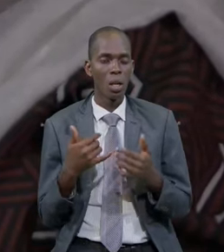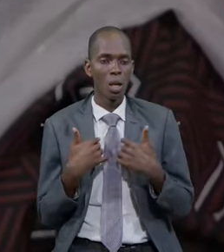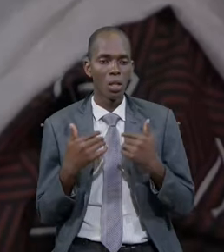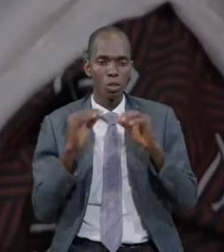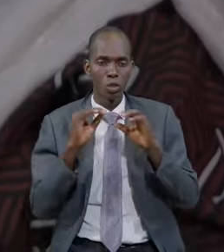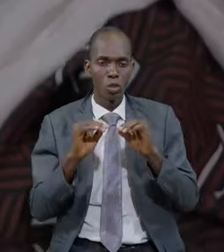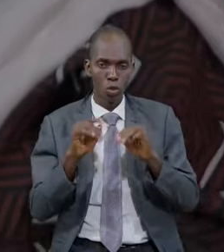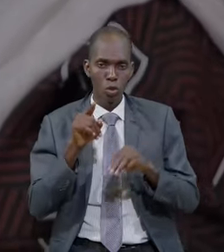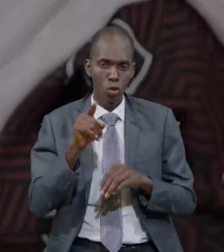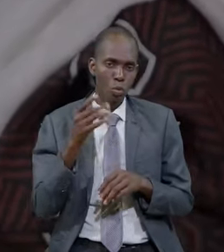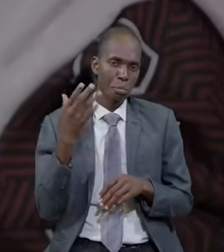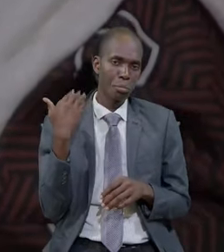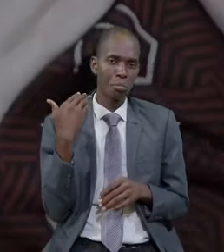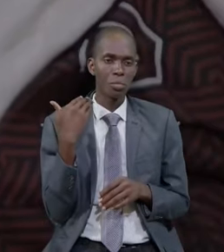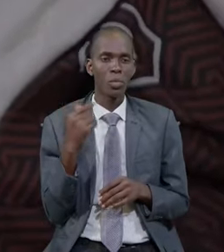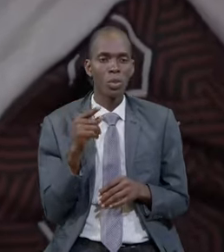27.